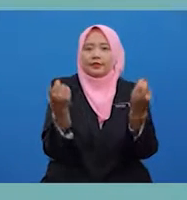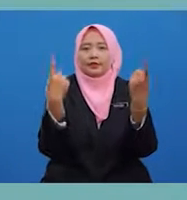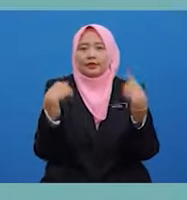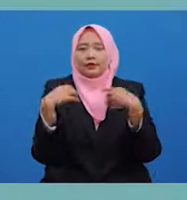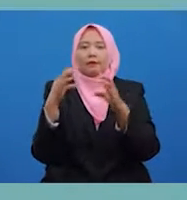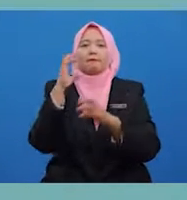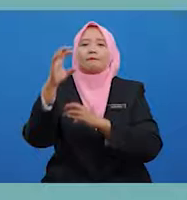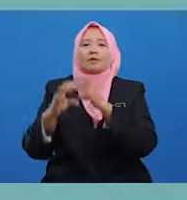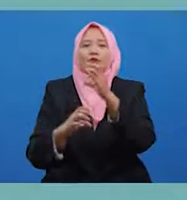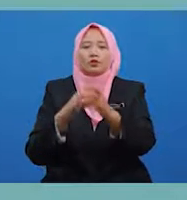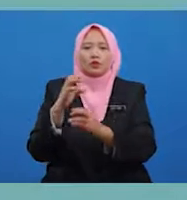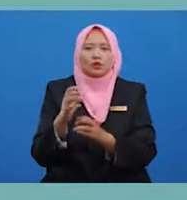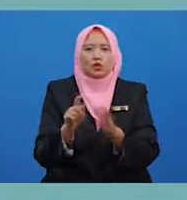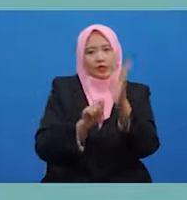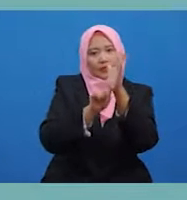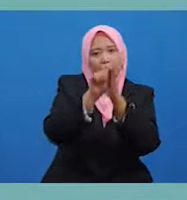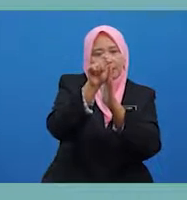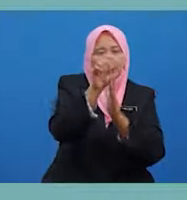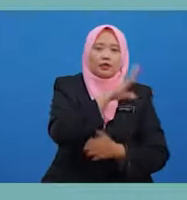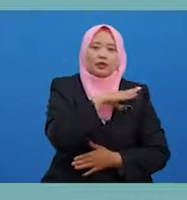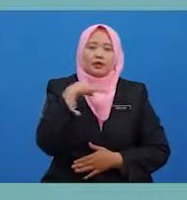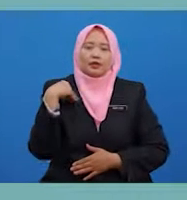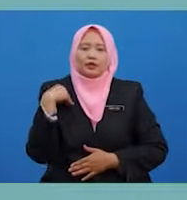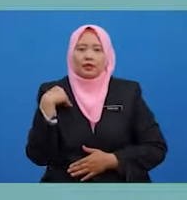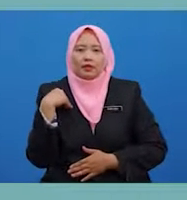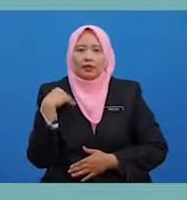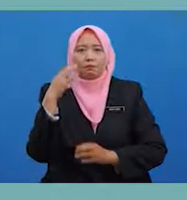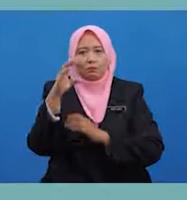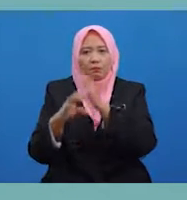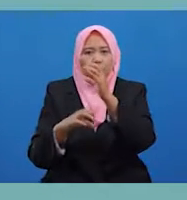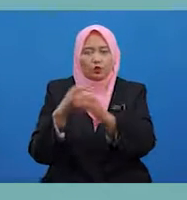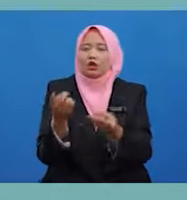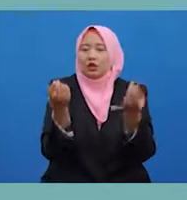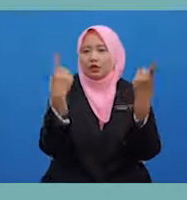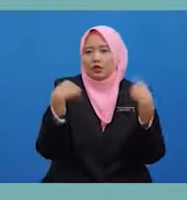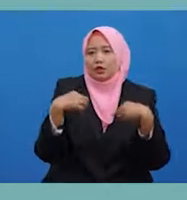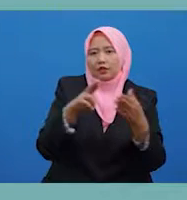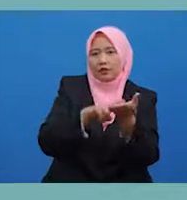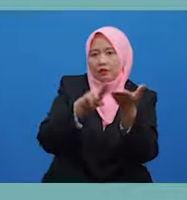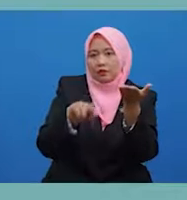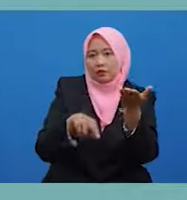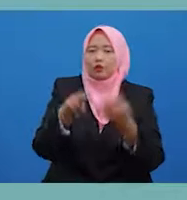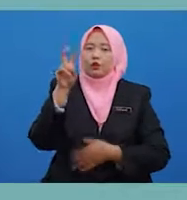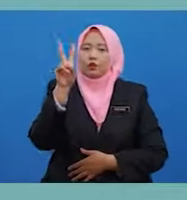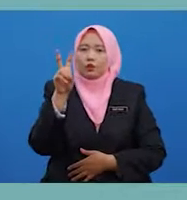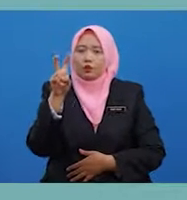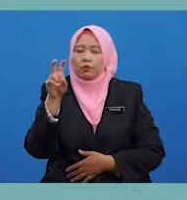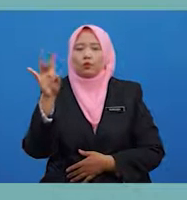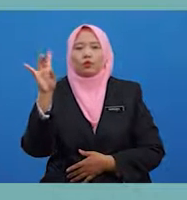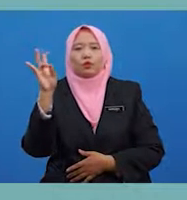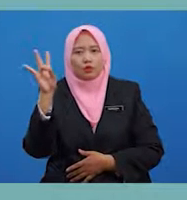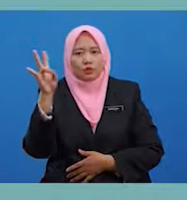pelancong paling tinggi dan paling rendah bagi tahun 2017.